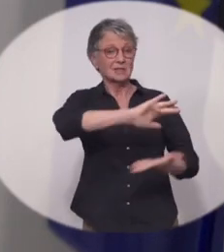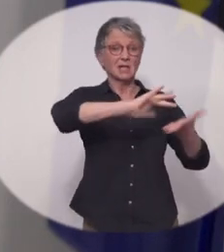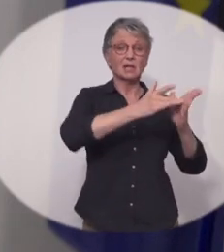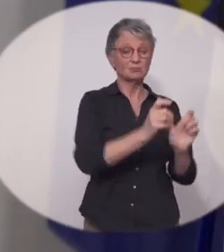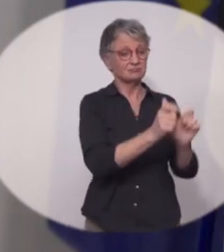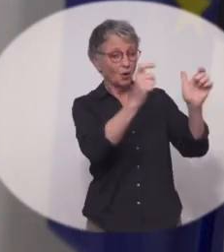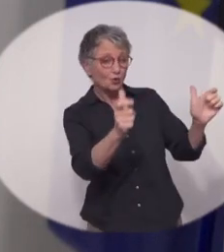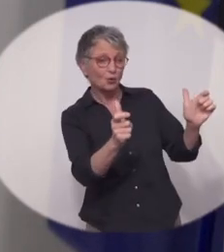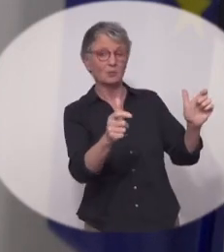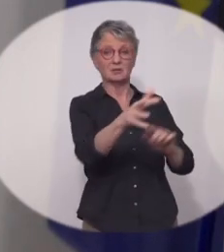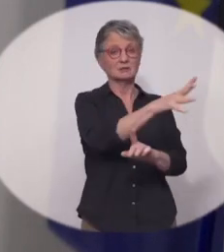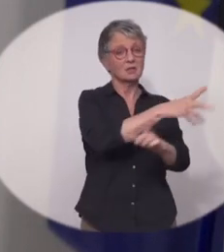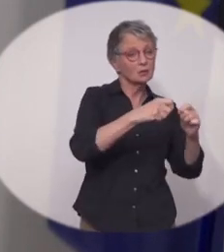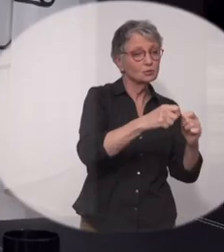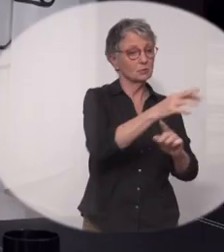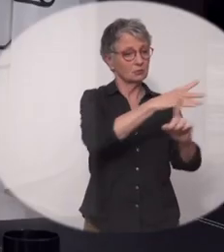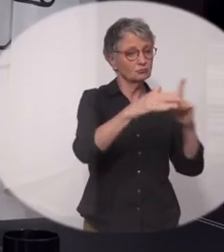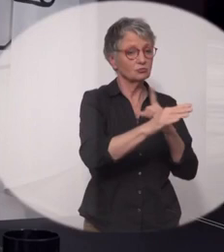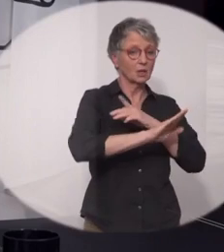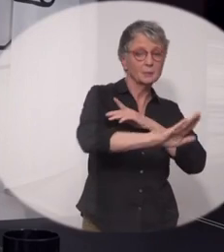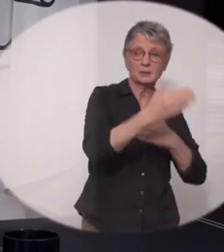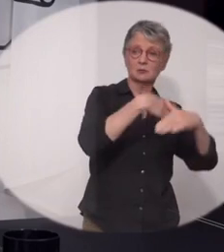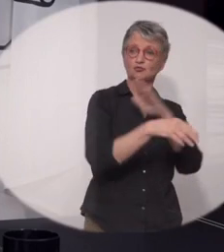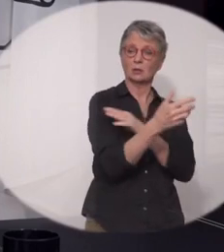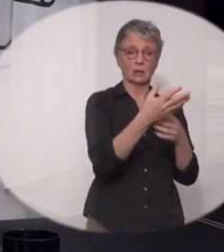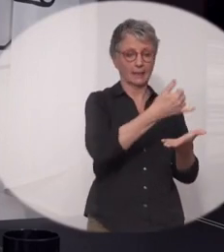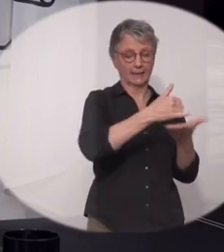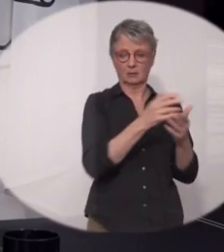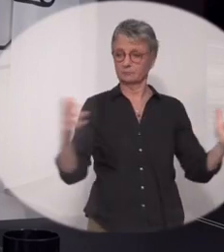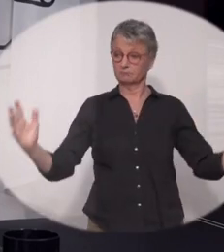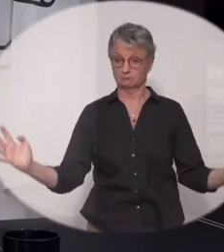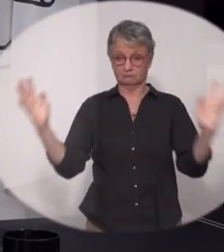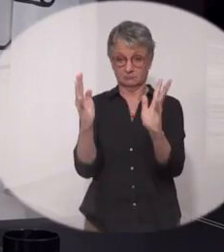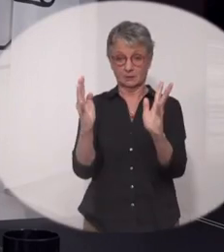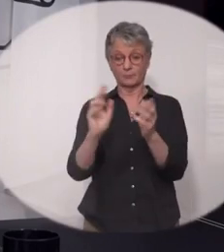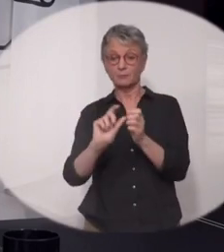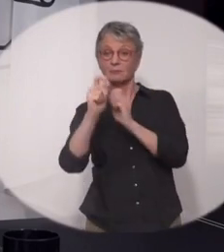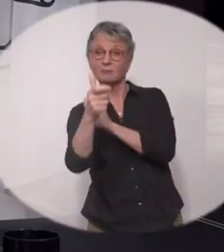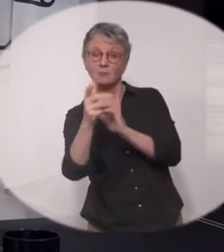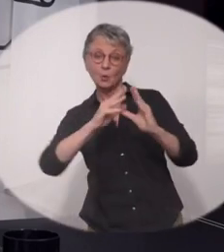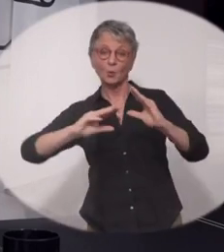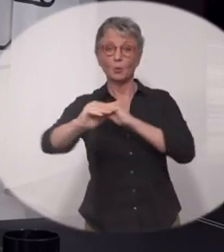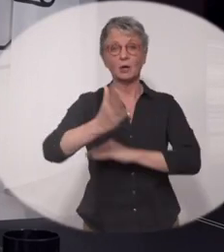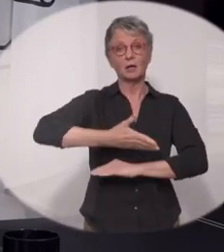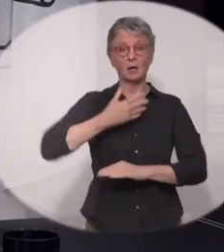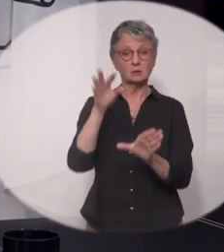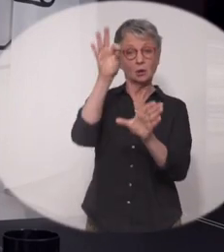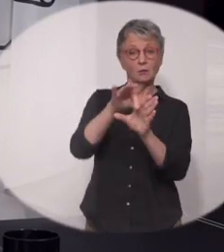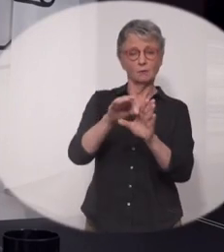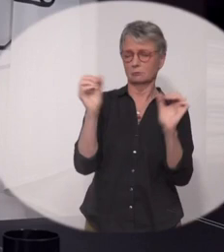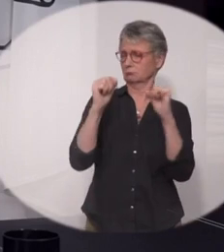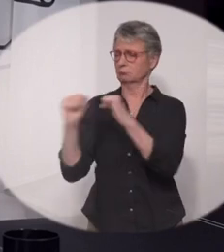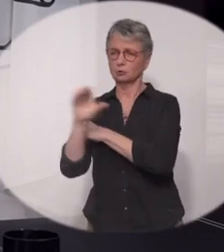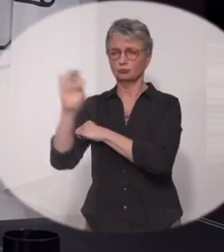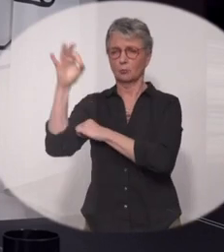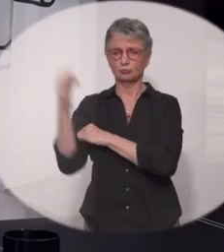dans le domaine économique et social cette convergence s'est concrétisée par le vote à l'unanimité par l'assemblée de corse du